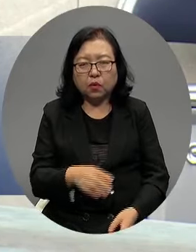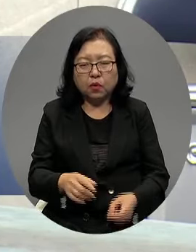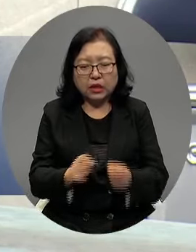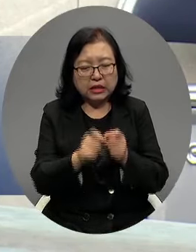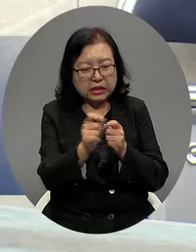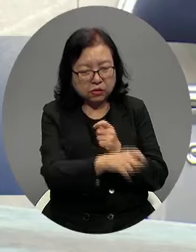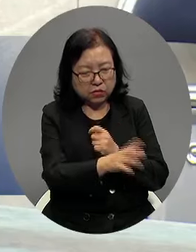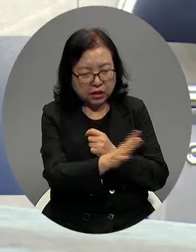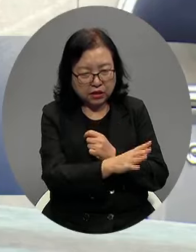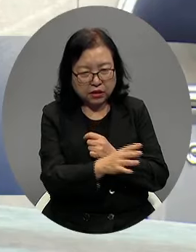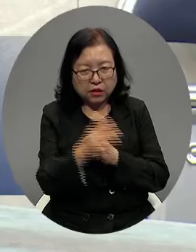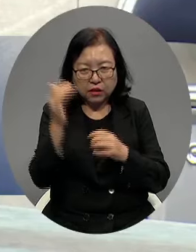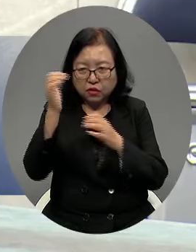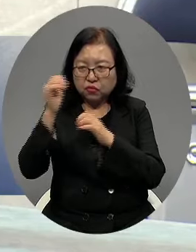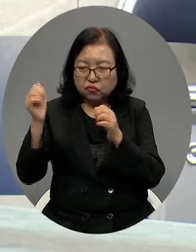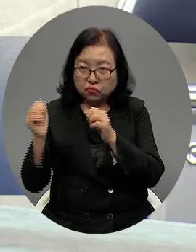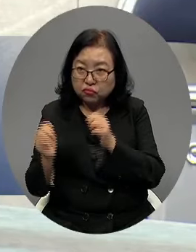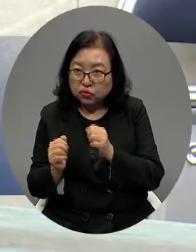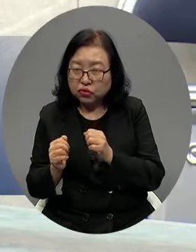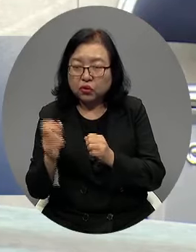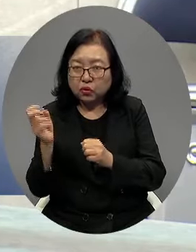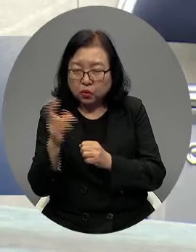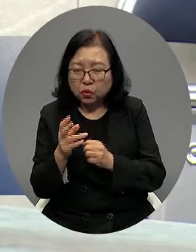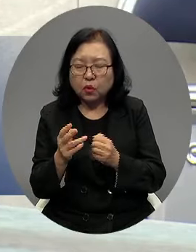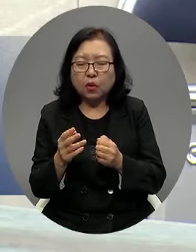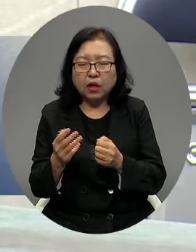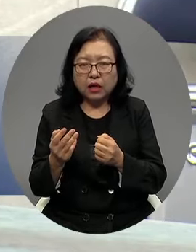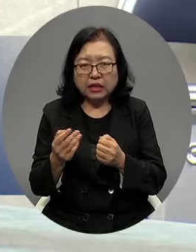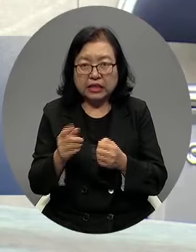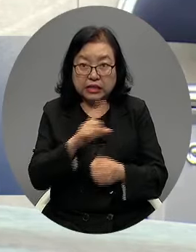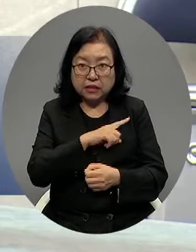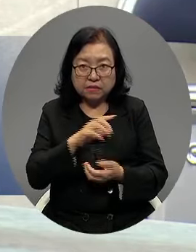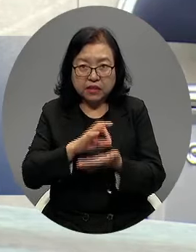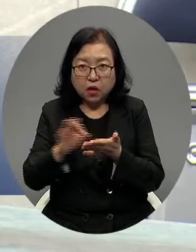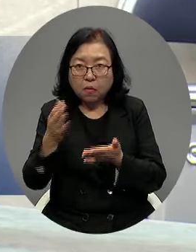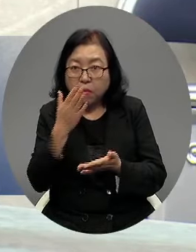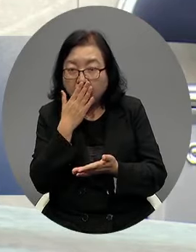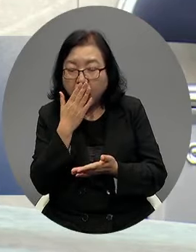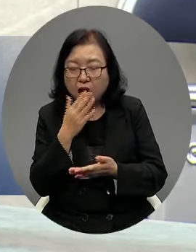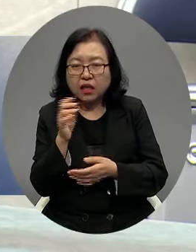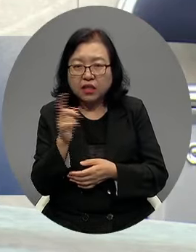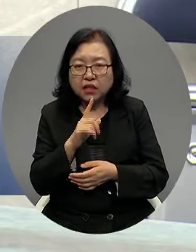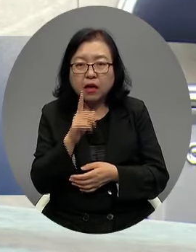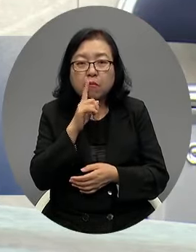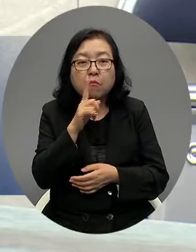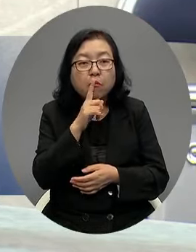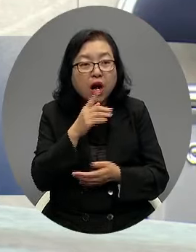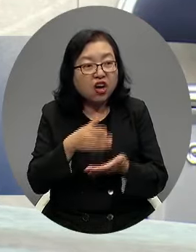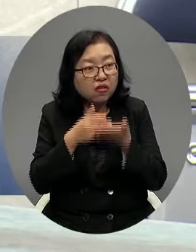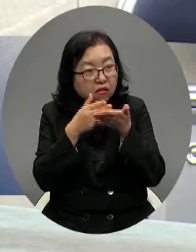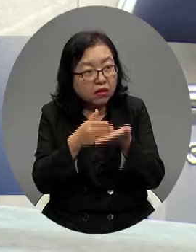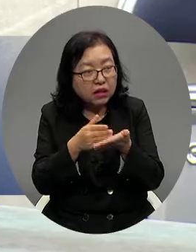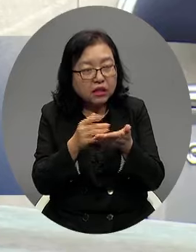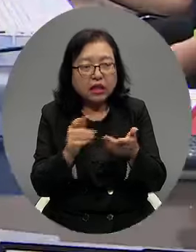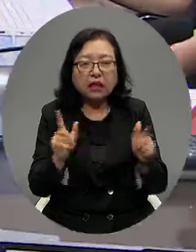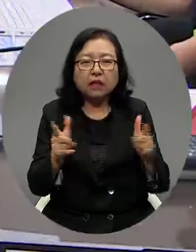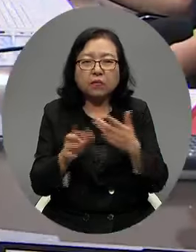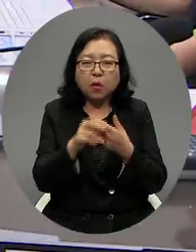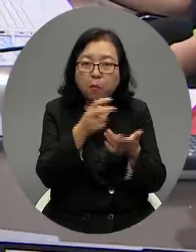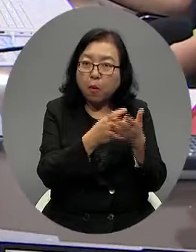충북과 한국을 쓸 수 있는 그거를 지금 요청하신 거잖아요데 그게 구두로 요청하면 되는 거 법률적 사항인